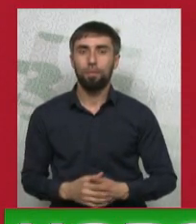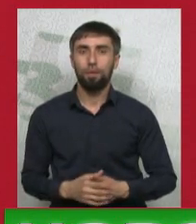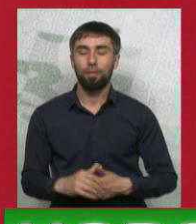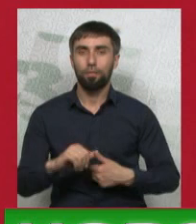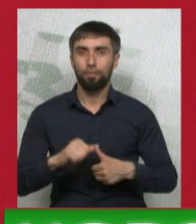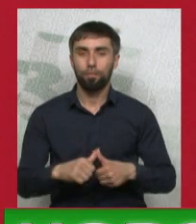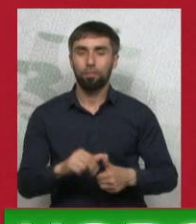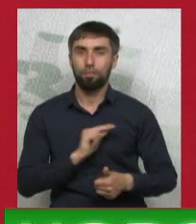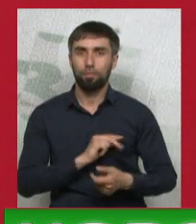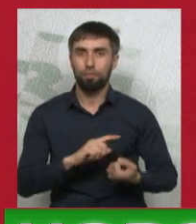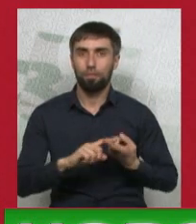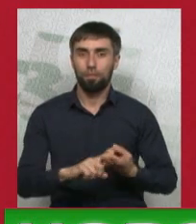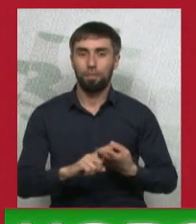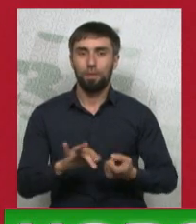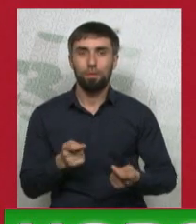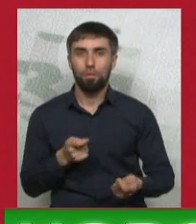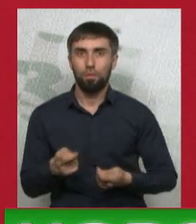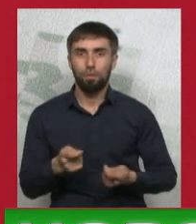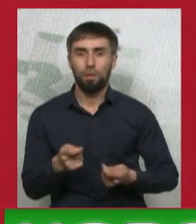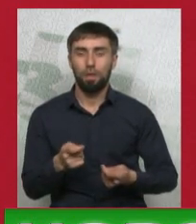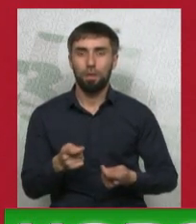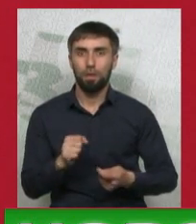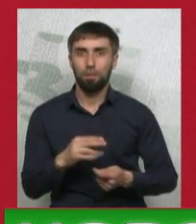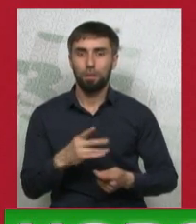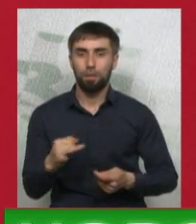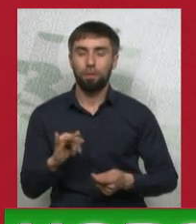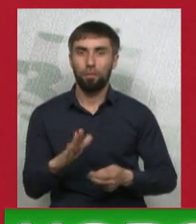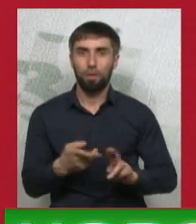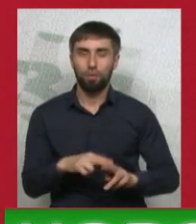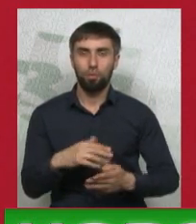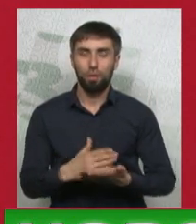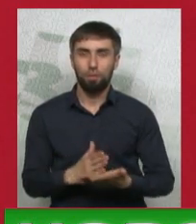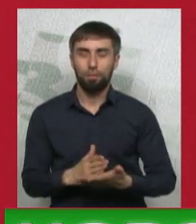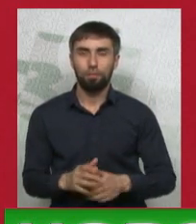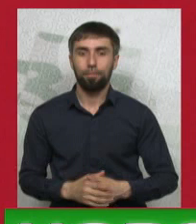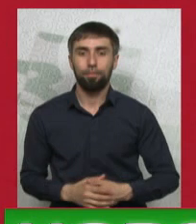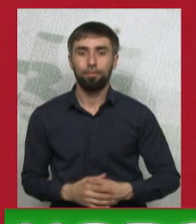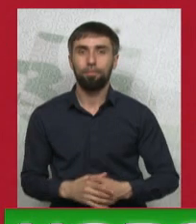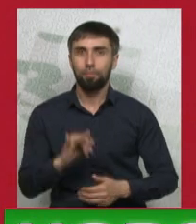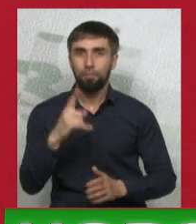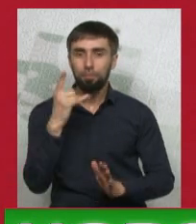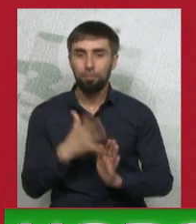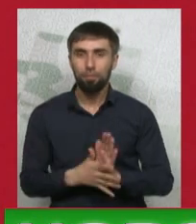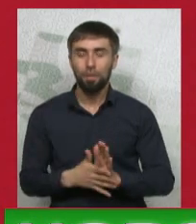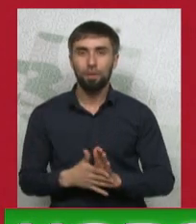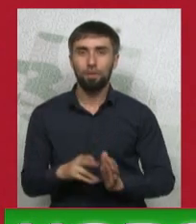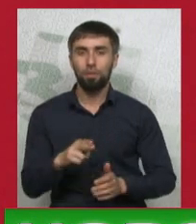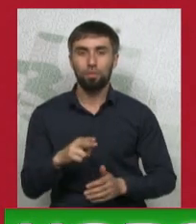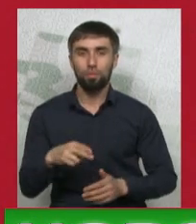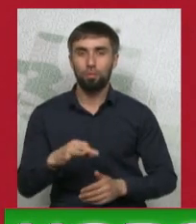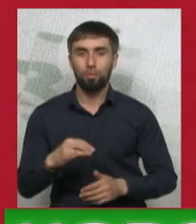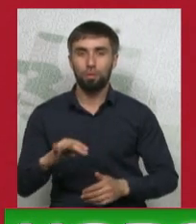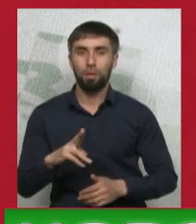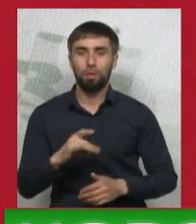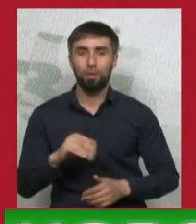постоянно работаем и с руководителем администрации в этой части. Значит, понятна дорожная карта, как мы к